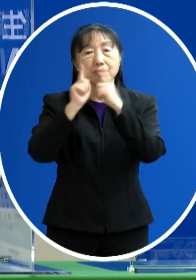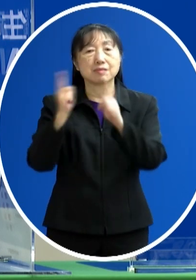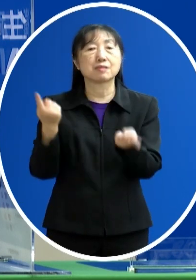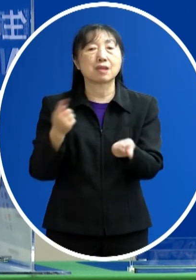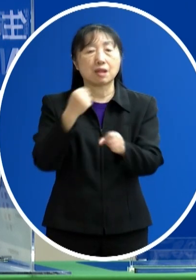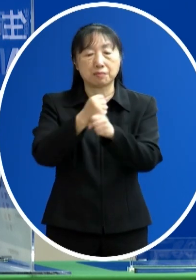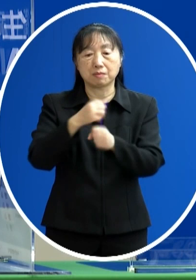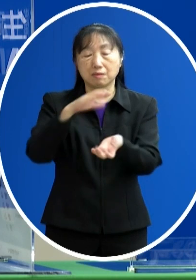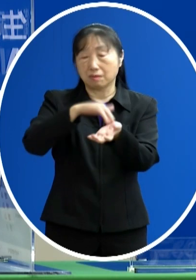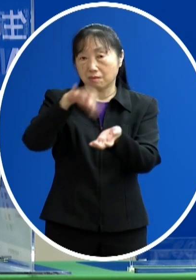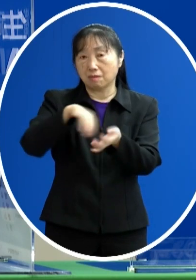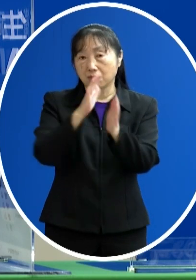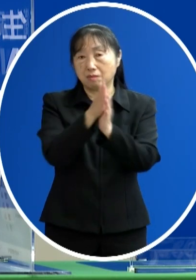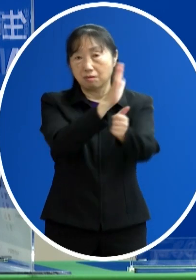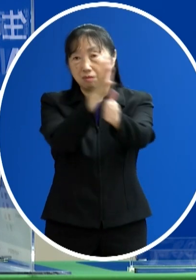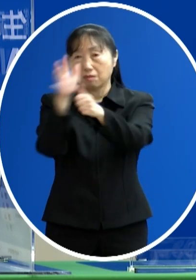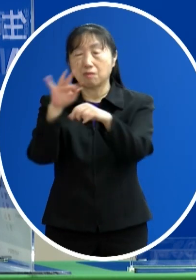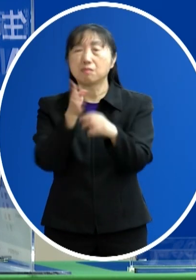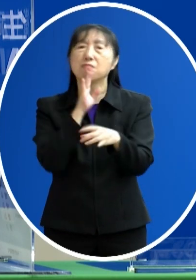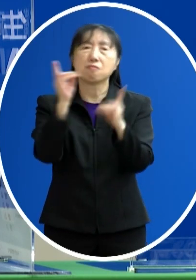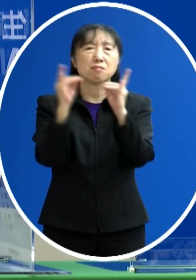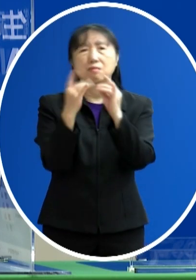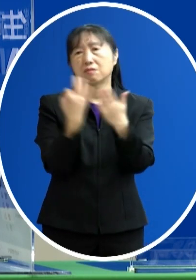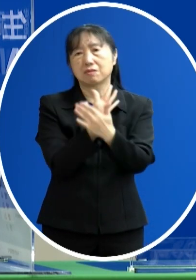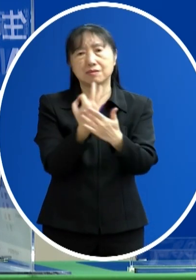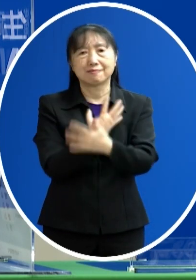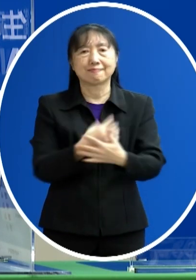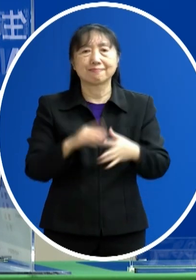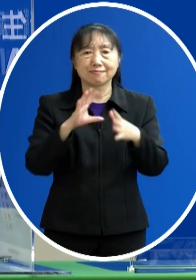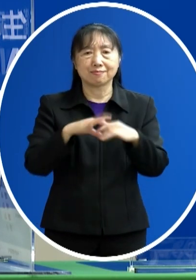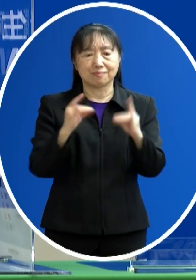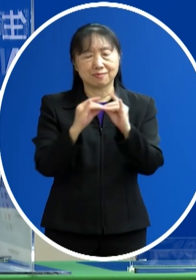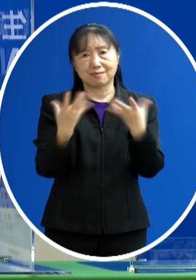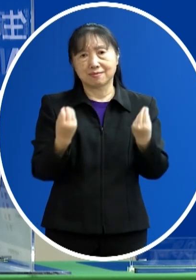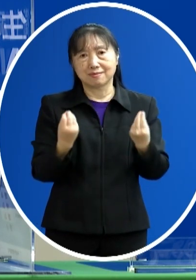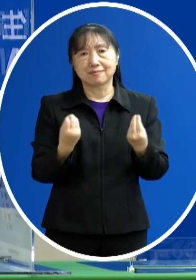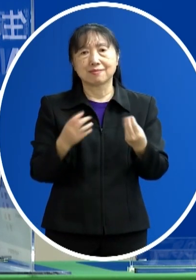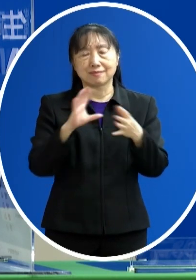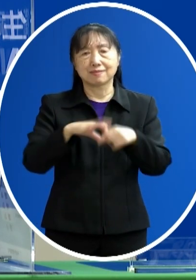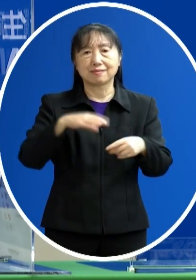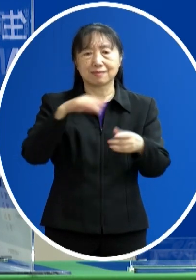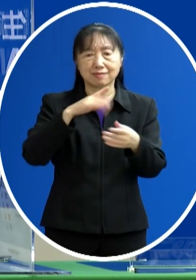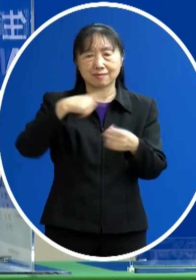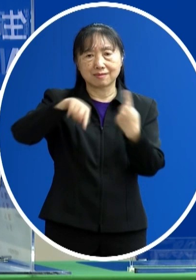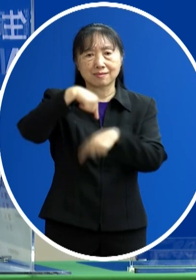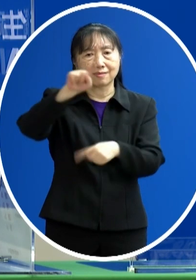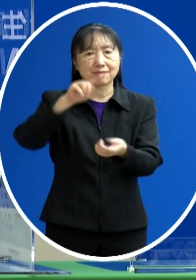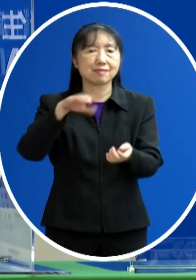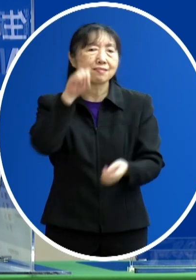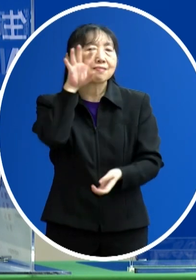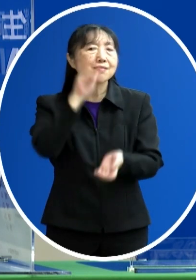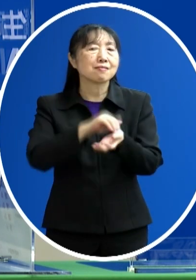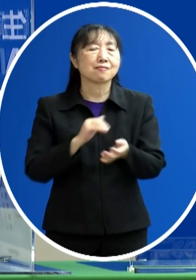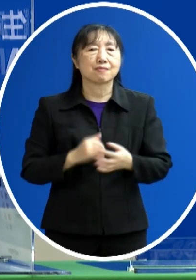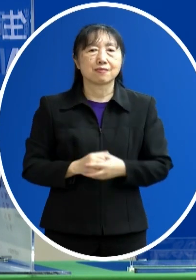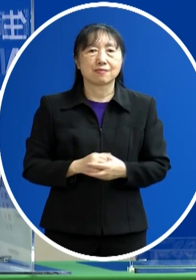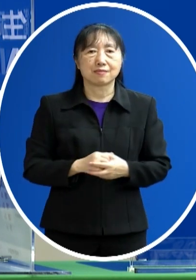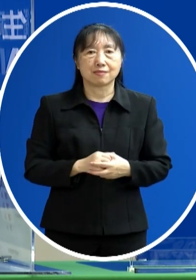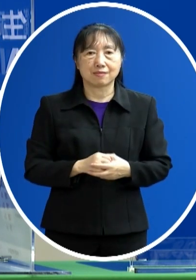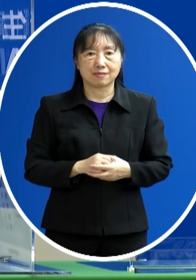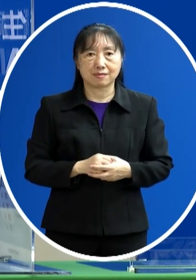当时都是因为床位少哈，那没有那个病床哈，所以后来是转去北荣哈。那在大